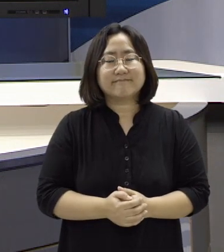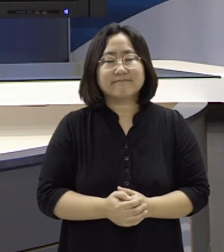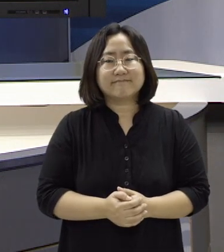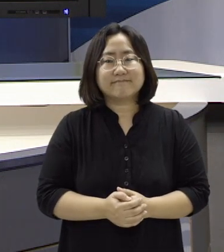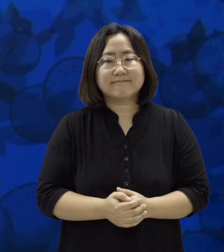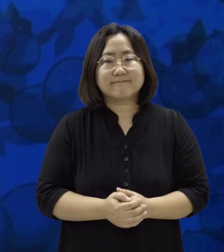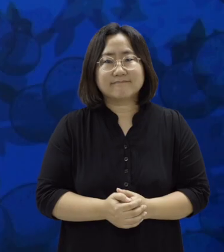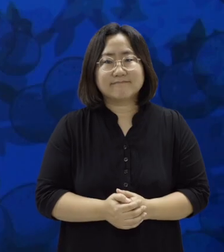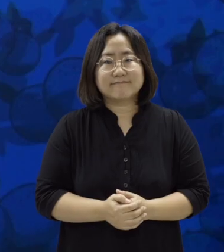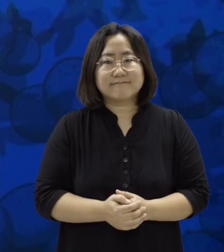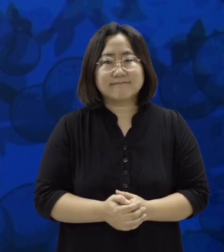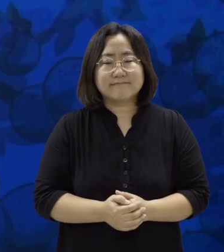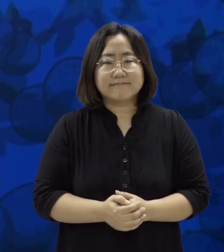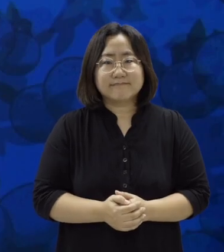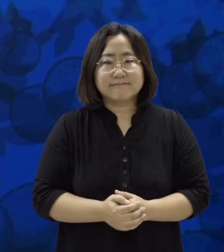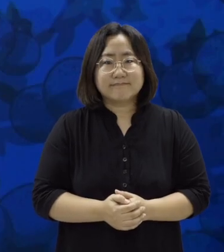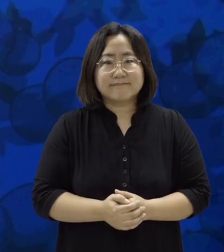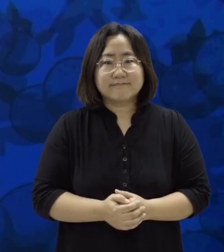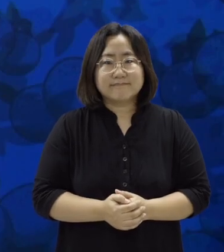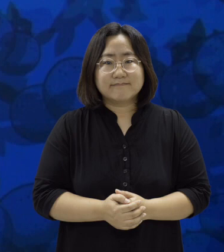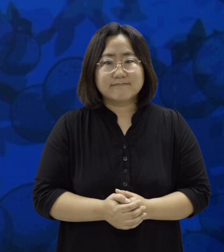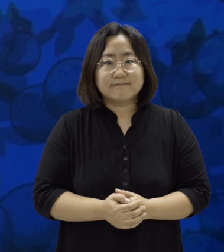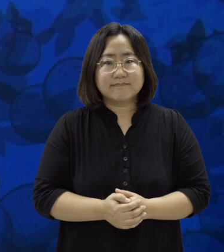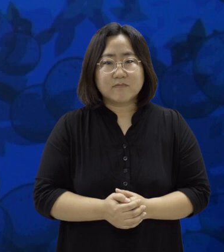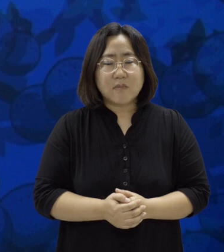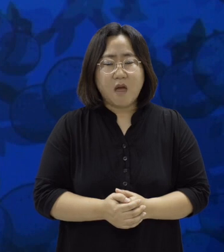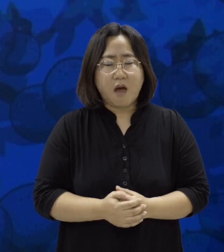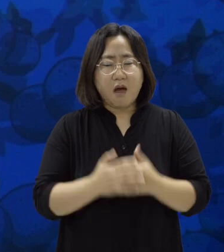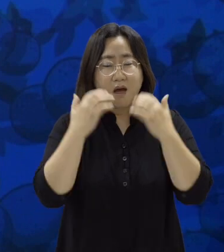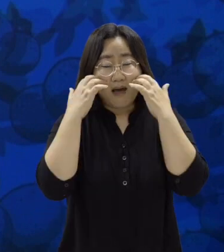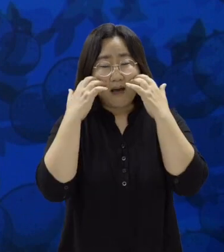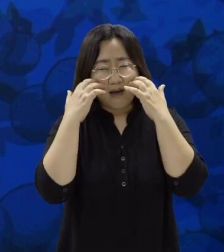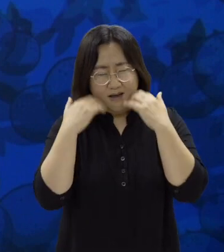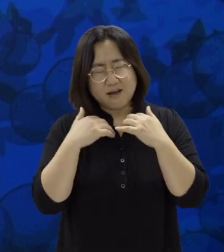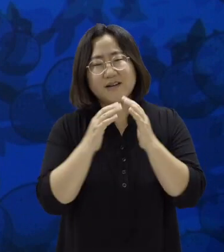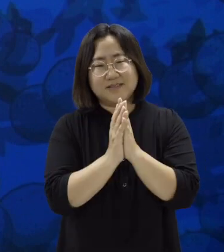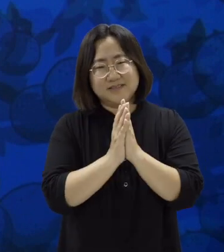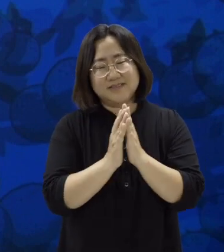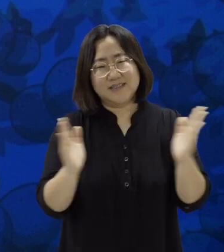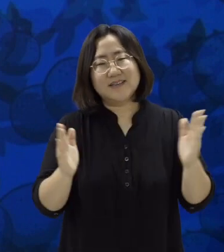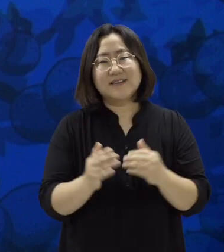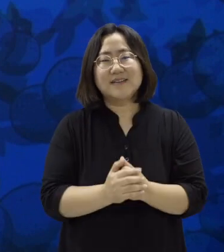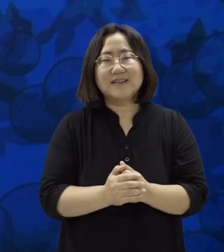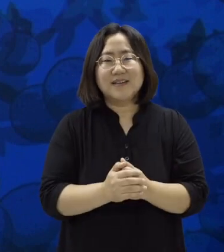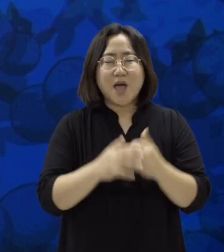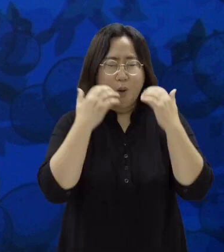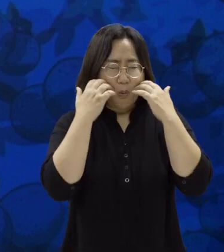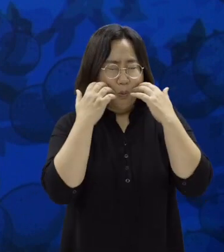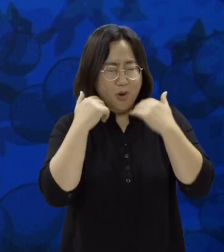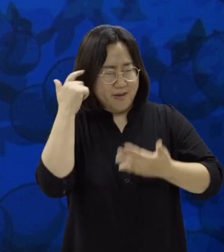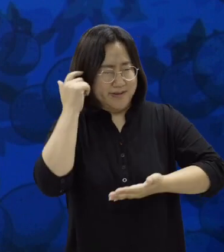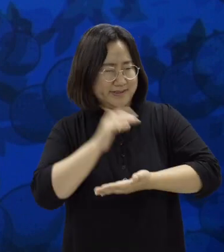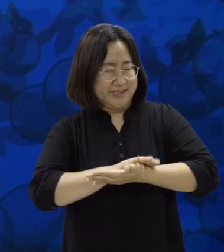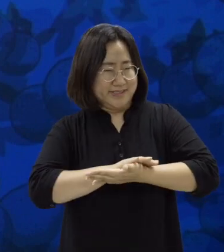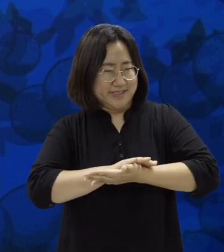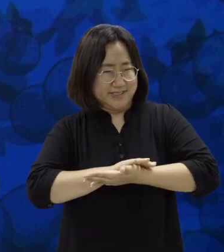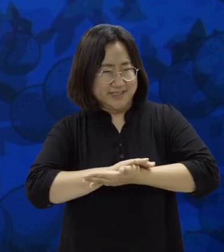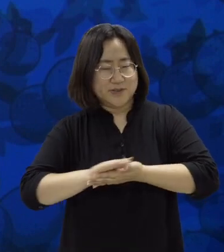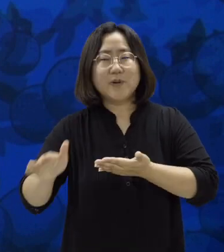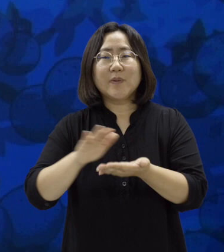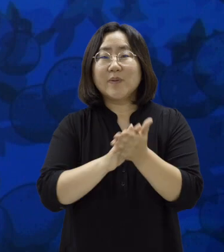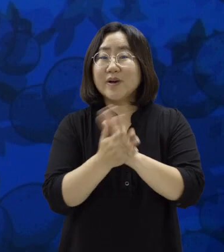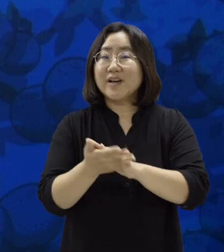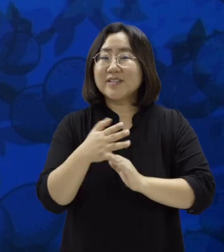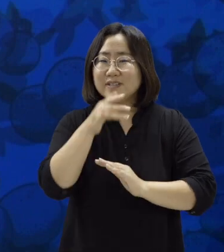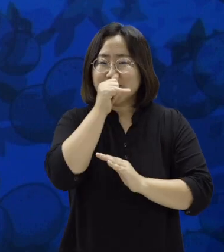네, 본격적인 무더위가 시작됐는데요. 이 무더위를 시원하게 날려줄